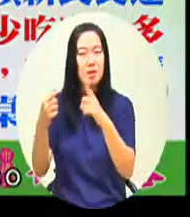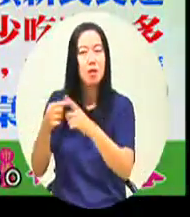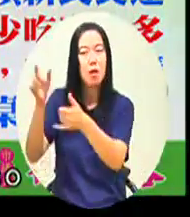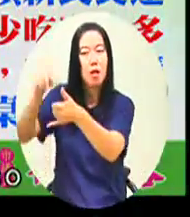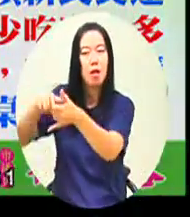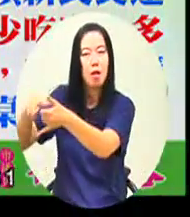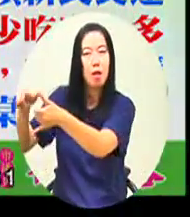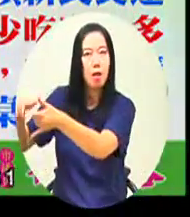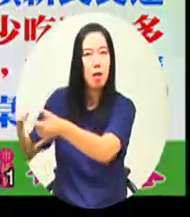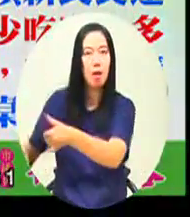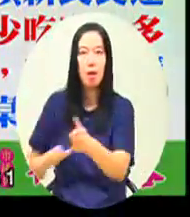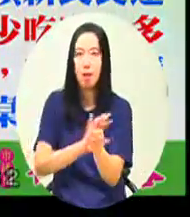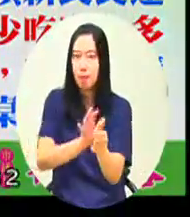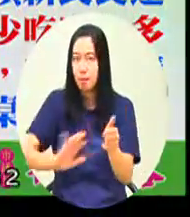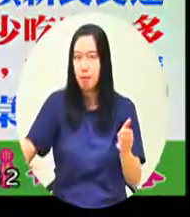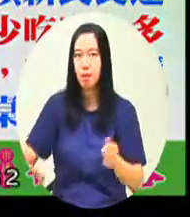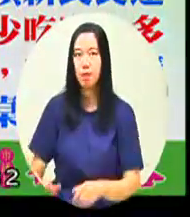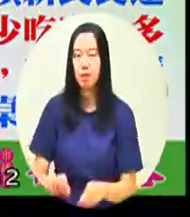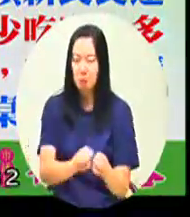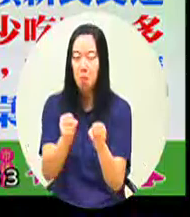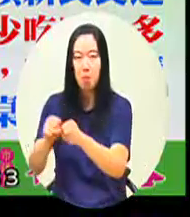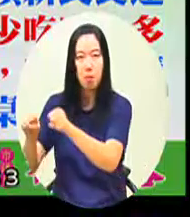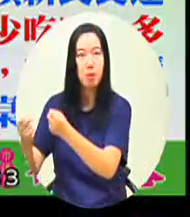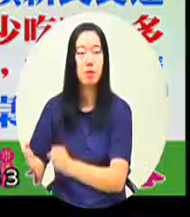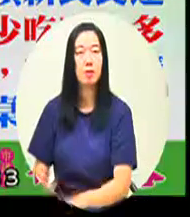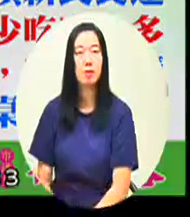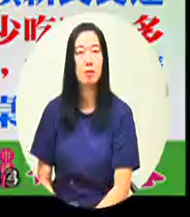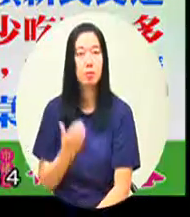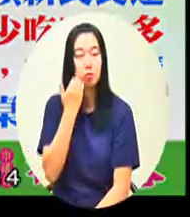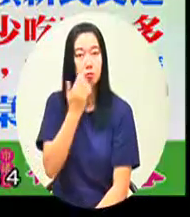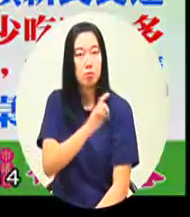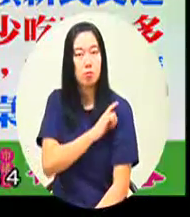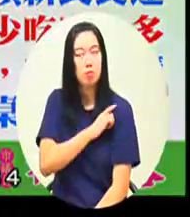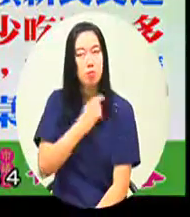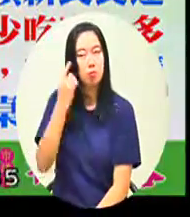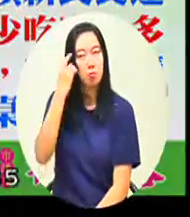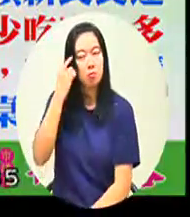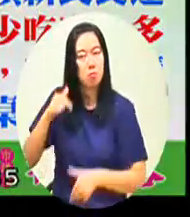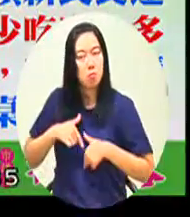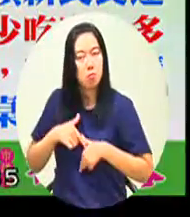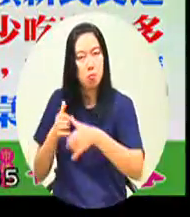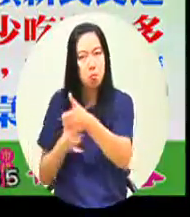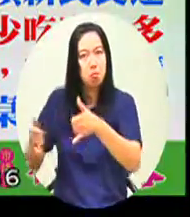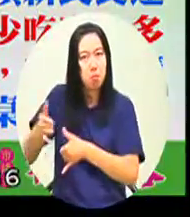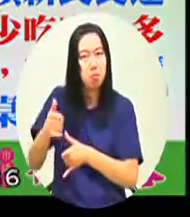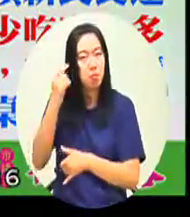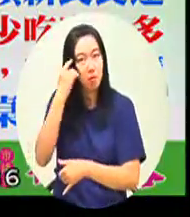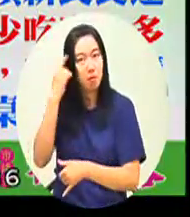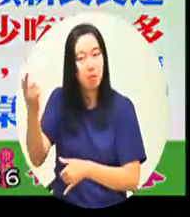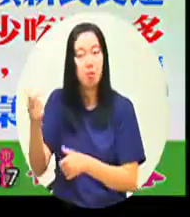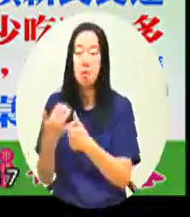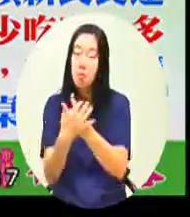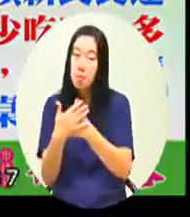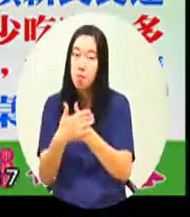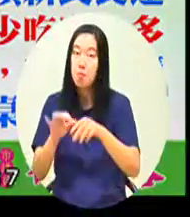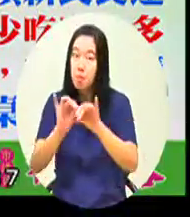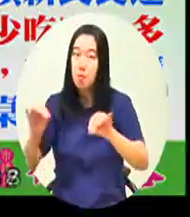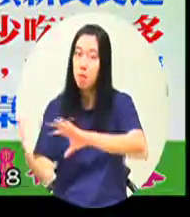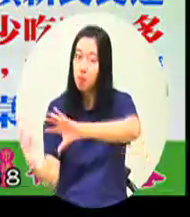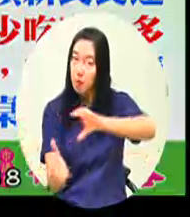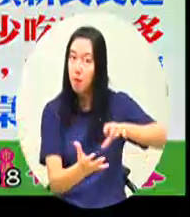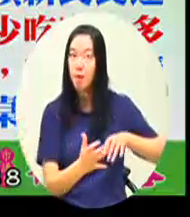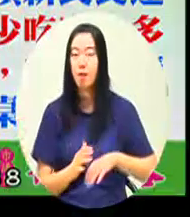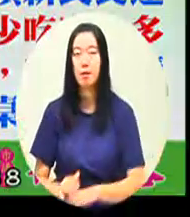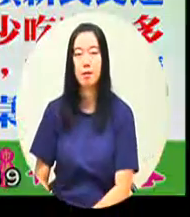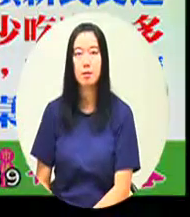我们人类如果能够用自己同理心来 保护地球。有些人就想说，那个